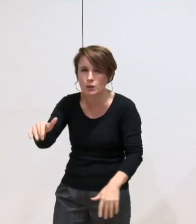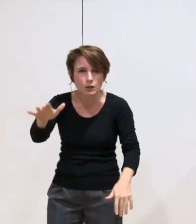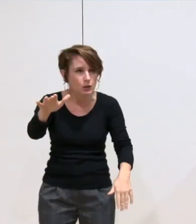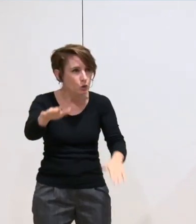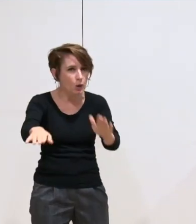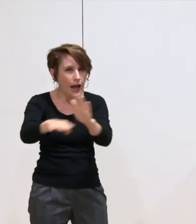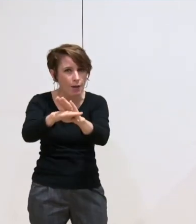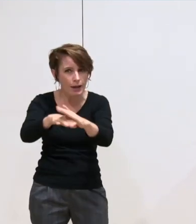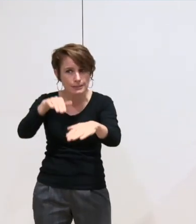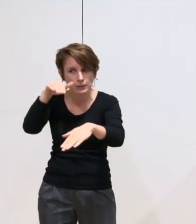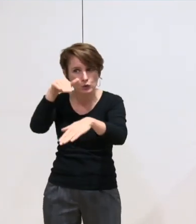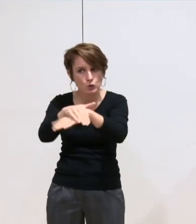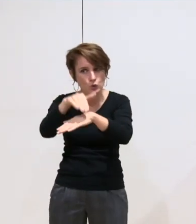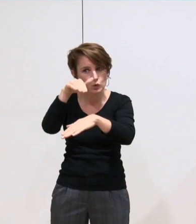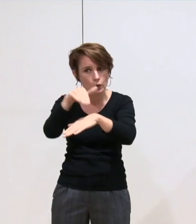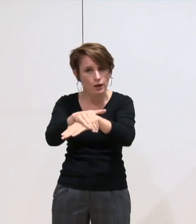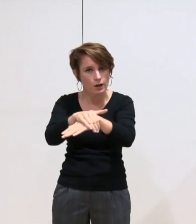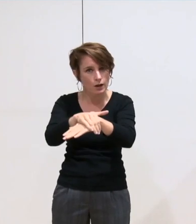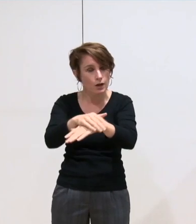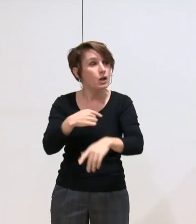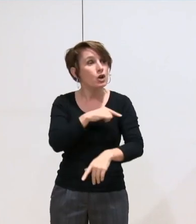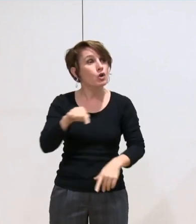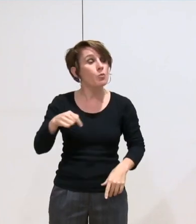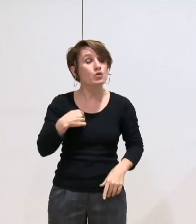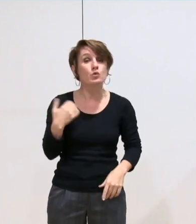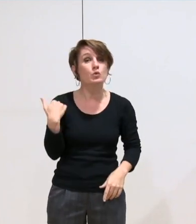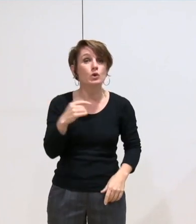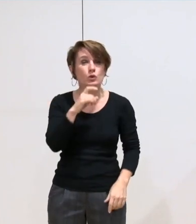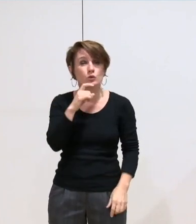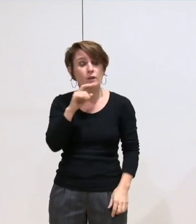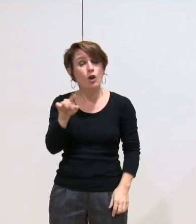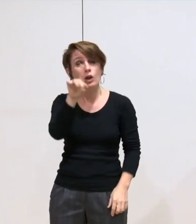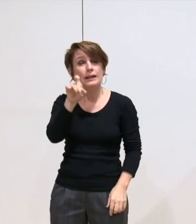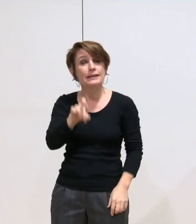dès ce soir, et la question orale que nous avons posée,